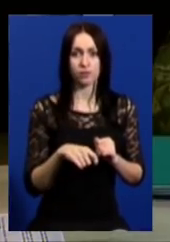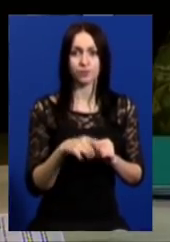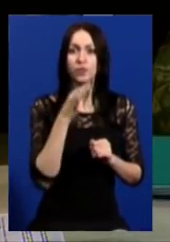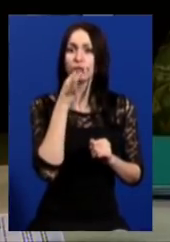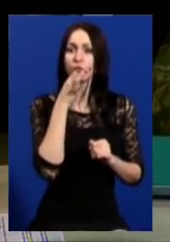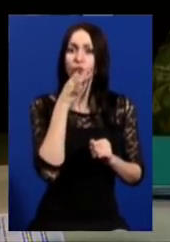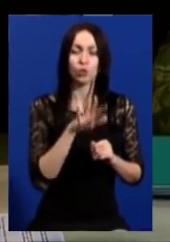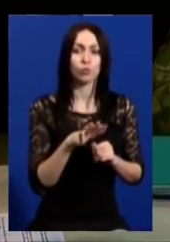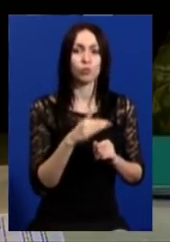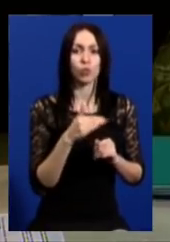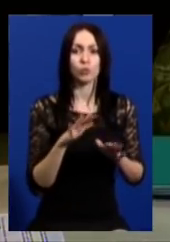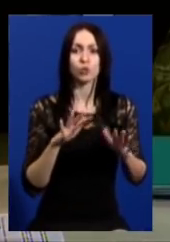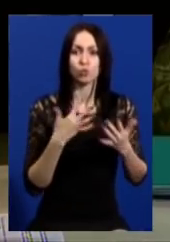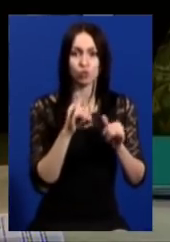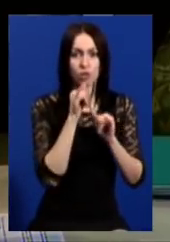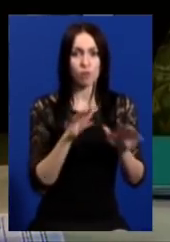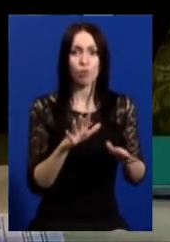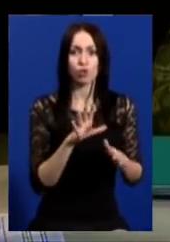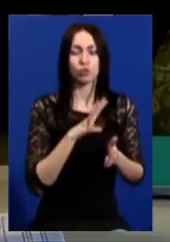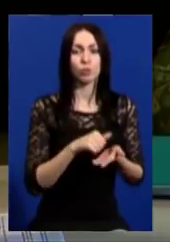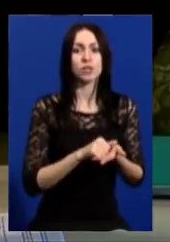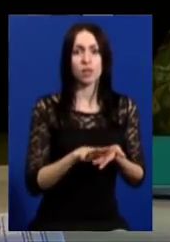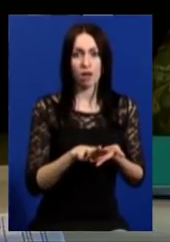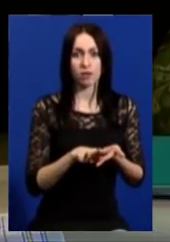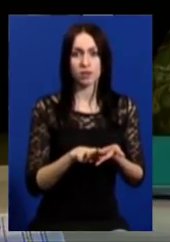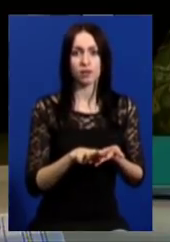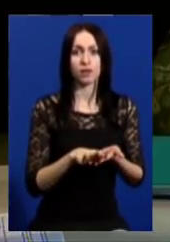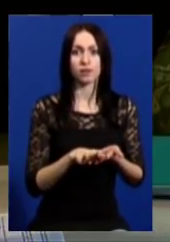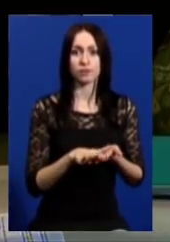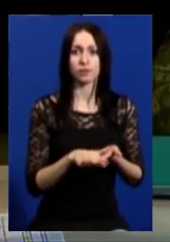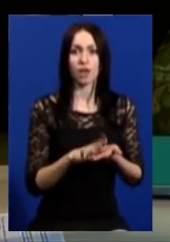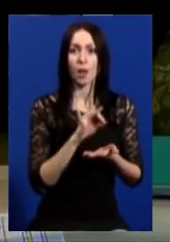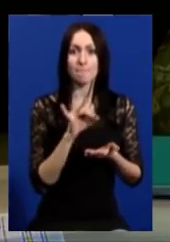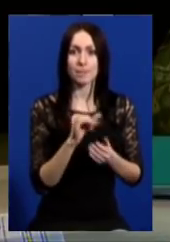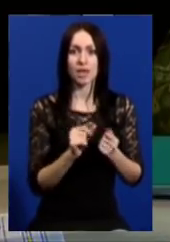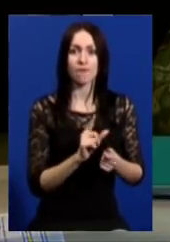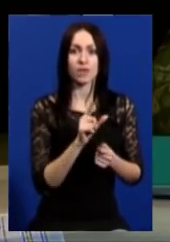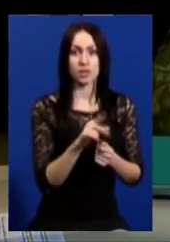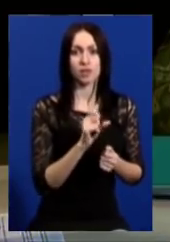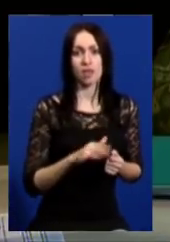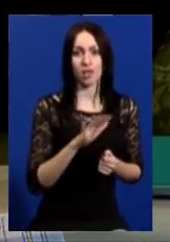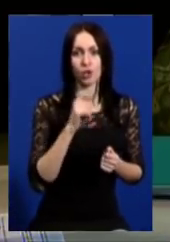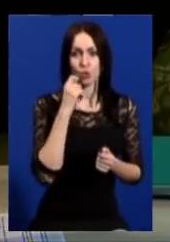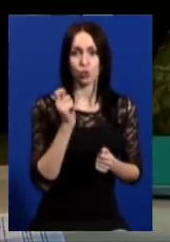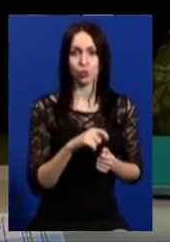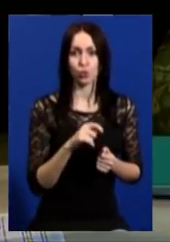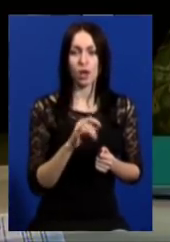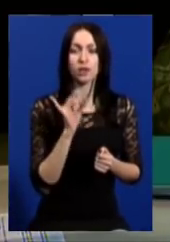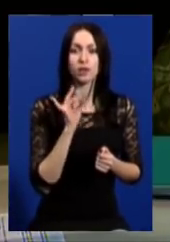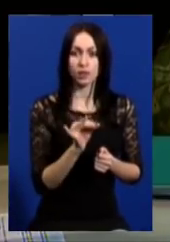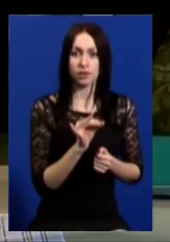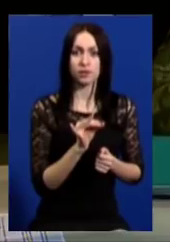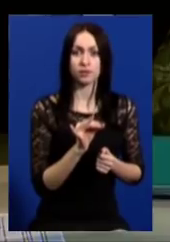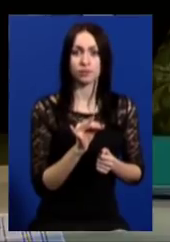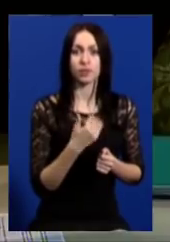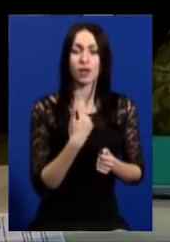будь-яких якому випадку не може бути відмовлено при в'їзді на територію України. І